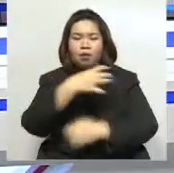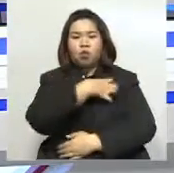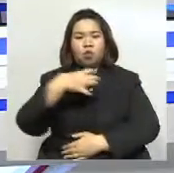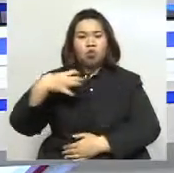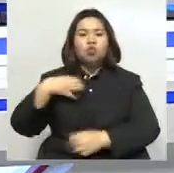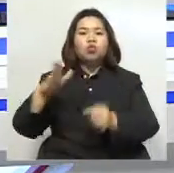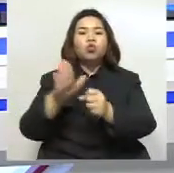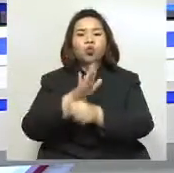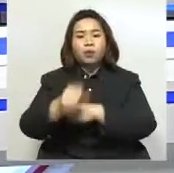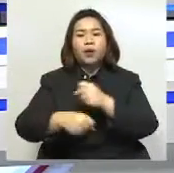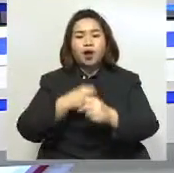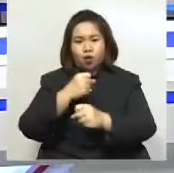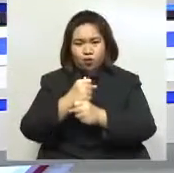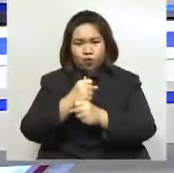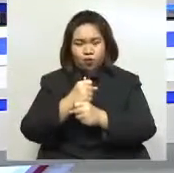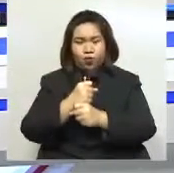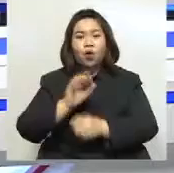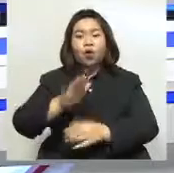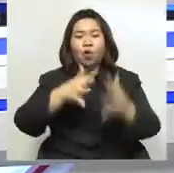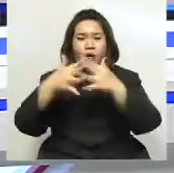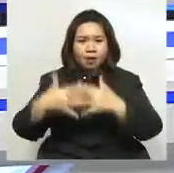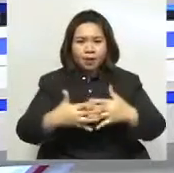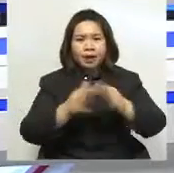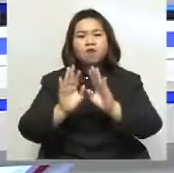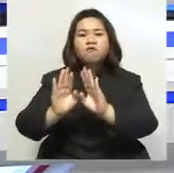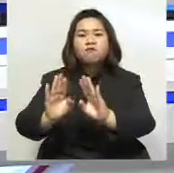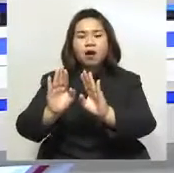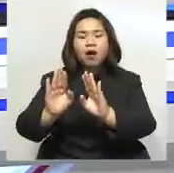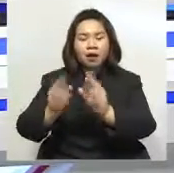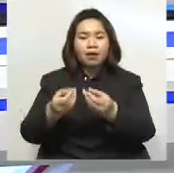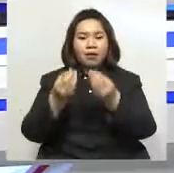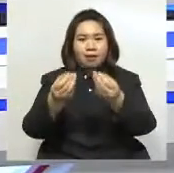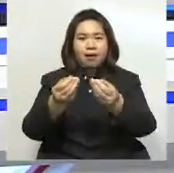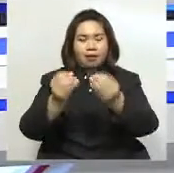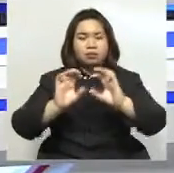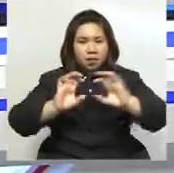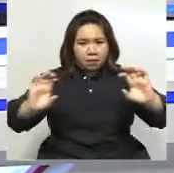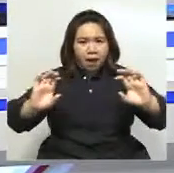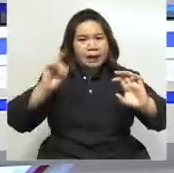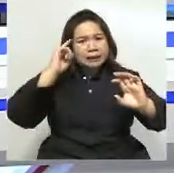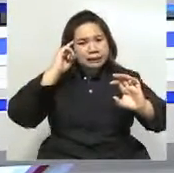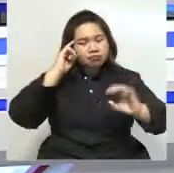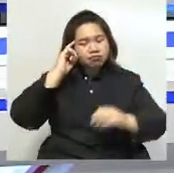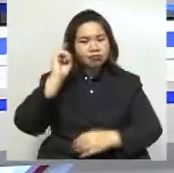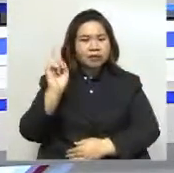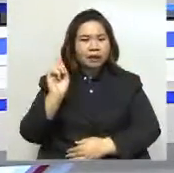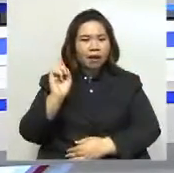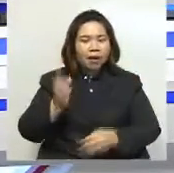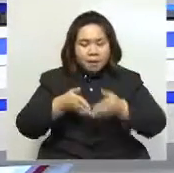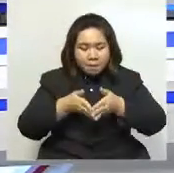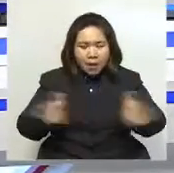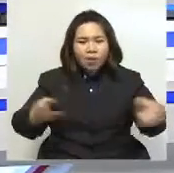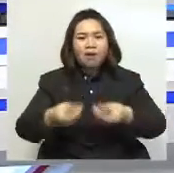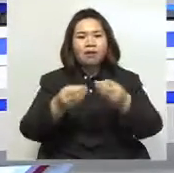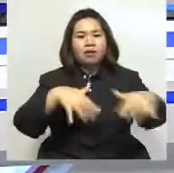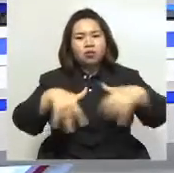ที่โดยทางเอกอัครราชทูตสหรัฐอเมริกาก็ฝากความหวังว่ารัฐบาลไทยนั้นจะเปิดเวทีซึ่งเปิดกว้างให้ประ